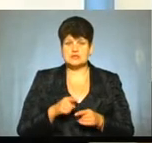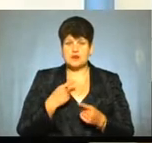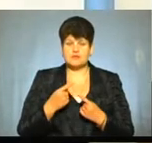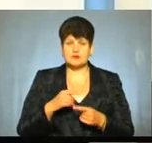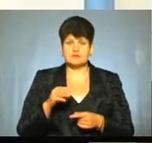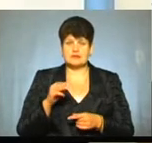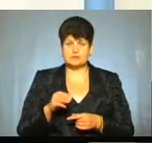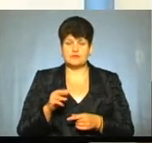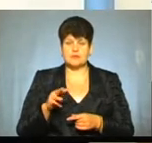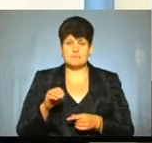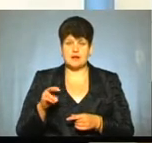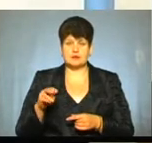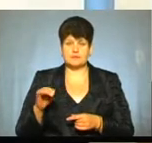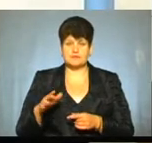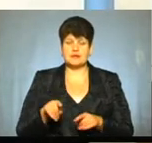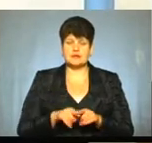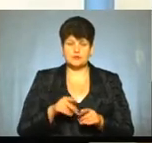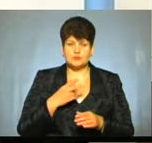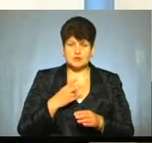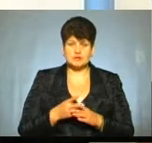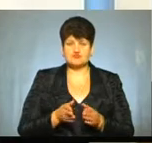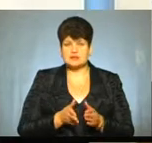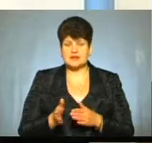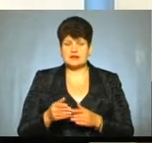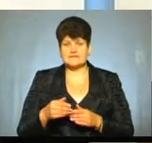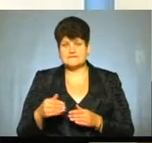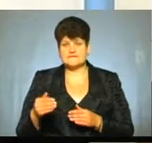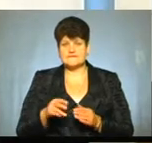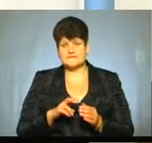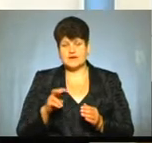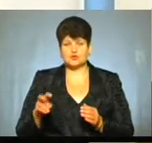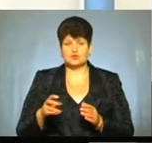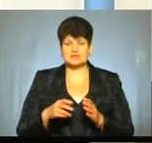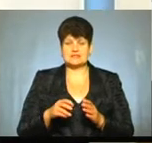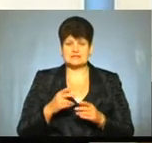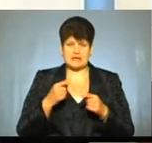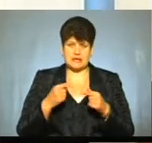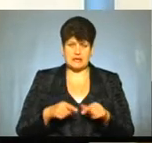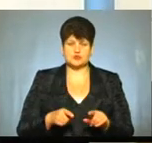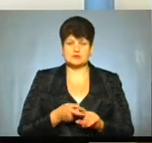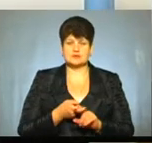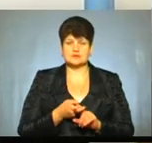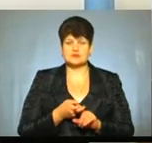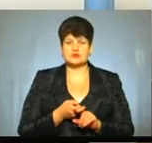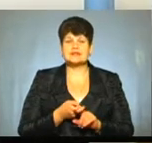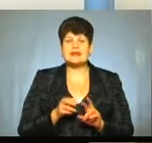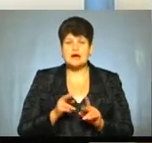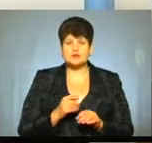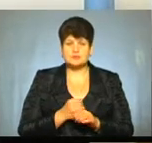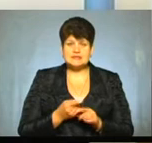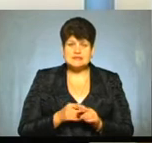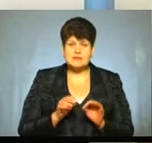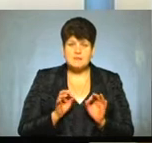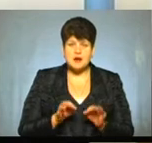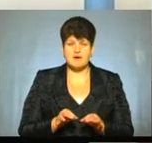Про це і говорив Тимофій Милованов, який також презентував шляхи виходу із кризи і що стосувалося приватизації спиртових заводів. Як це